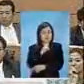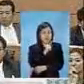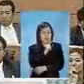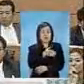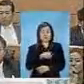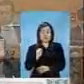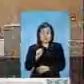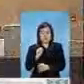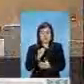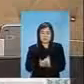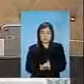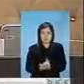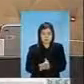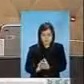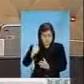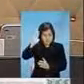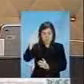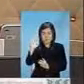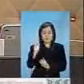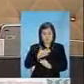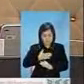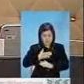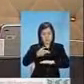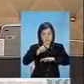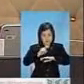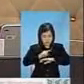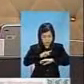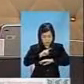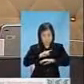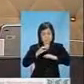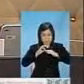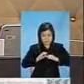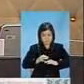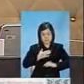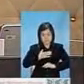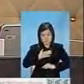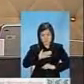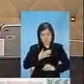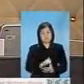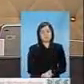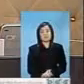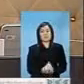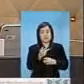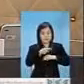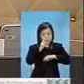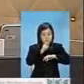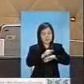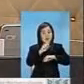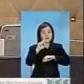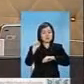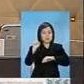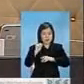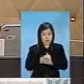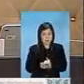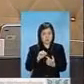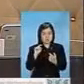นี้พระประธานเสด็จไปต้องครับผมเดี๋ยวผมวินิจฉัยฮะเดี๋ยวผมไม่ได้ใช้นะครับคือท่านประธานรัฐสภาเนี่ยได้มีคำสั่ง